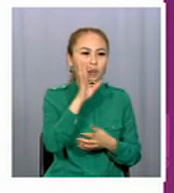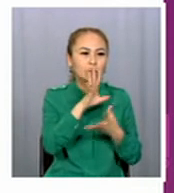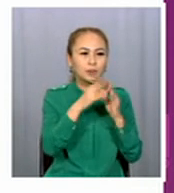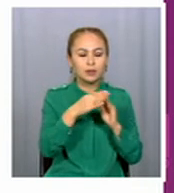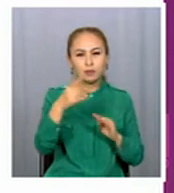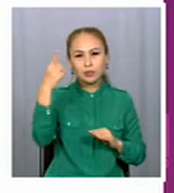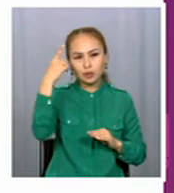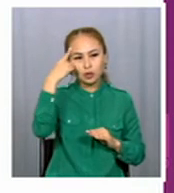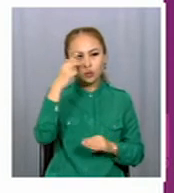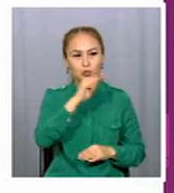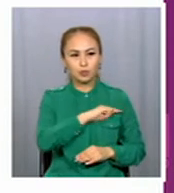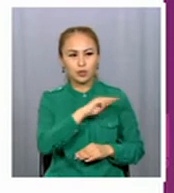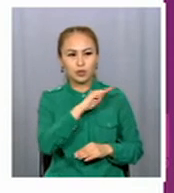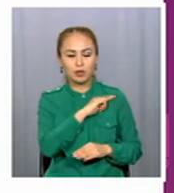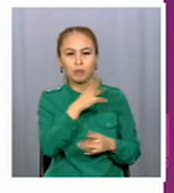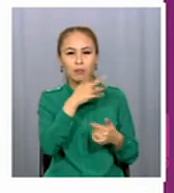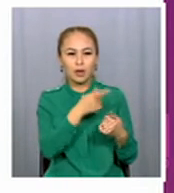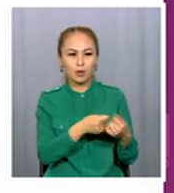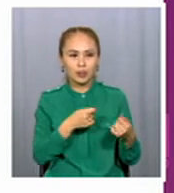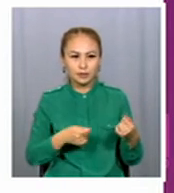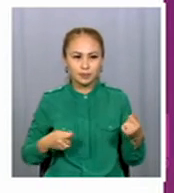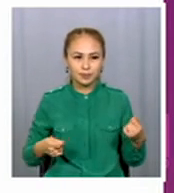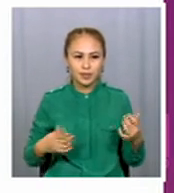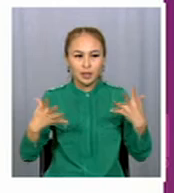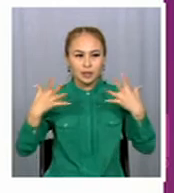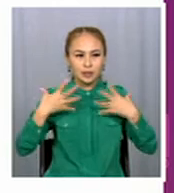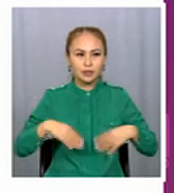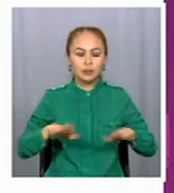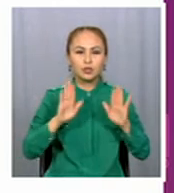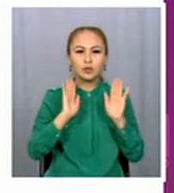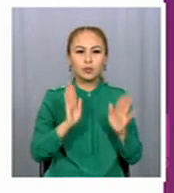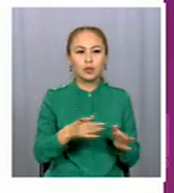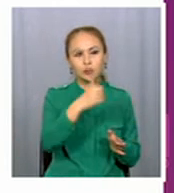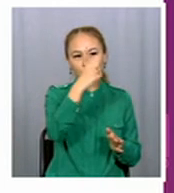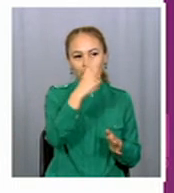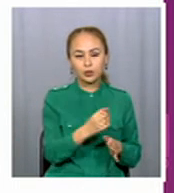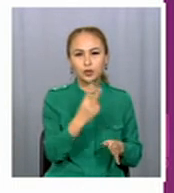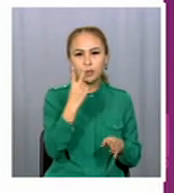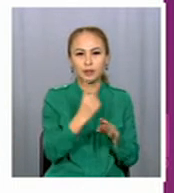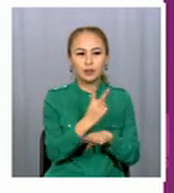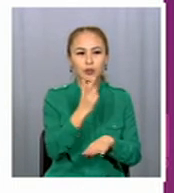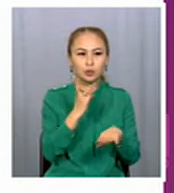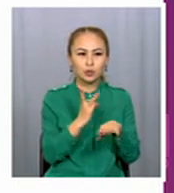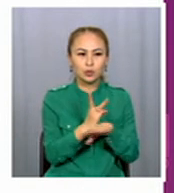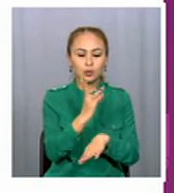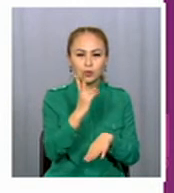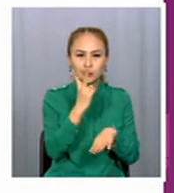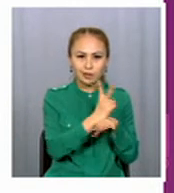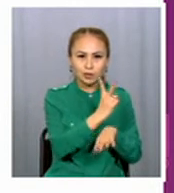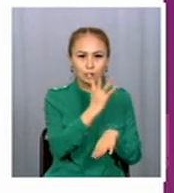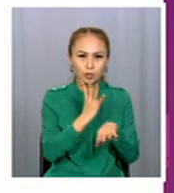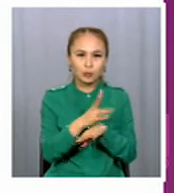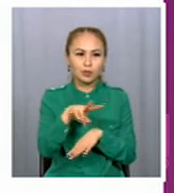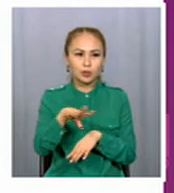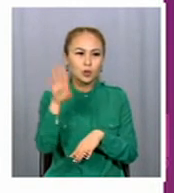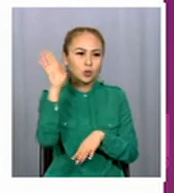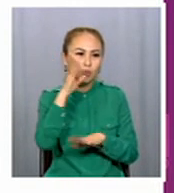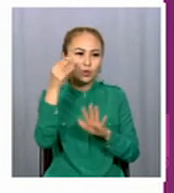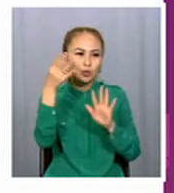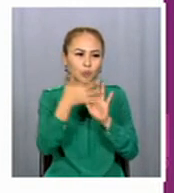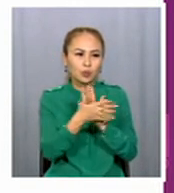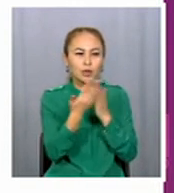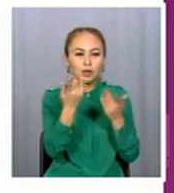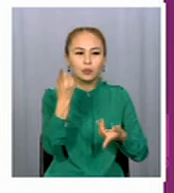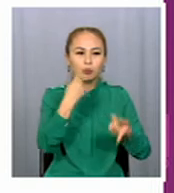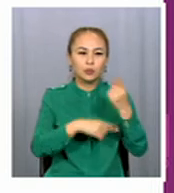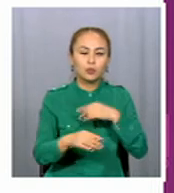ішпегенде мидың жұмыс істеуі баяулайды. Денеде болатын күніне 2-4 литр су шығынының орнын